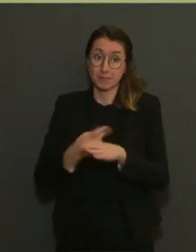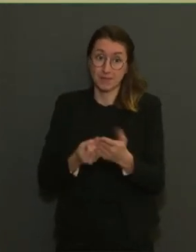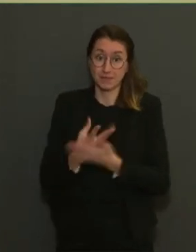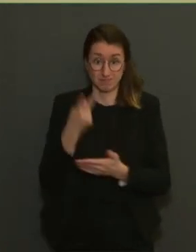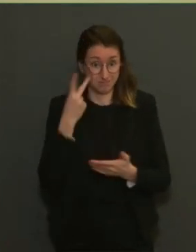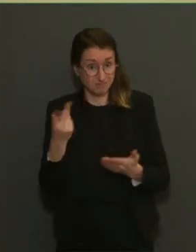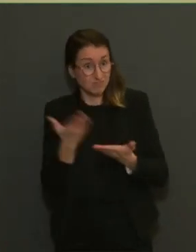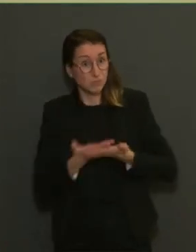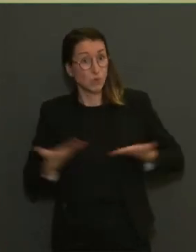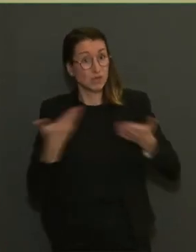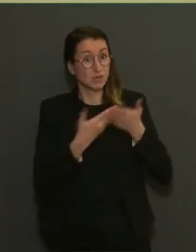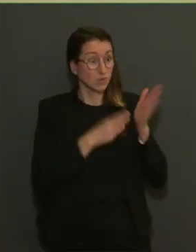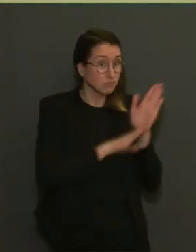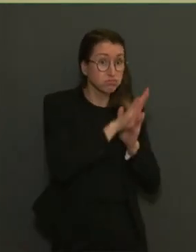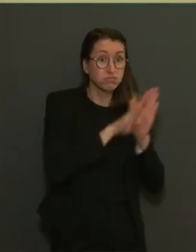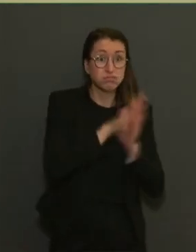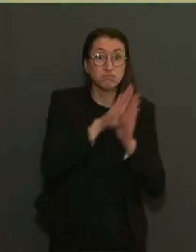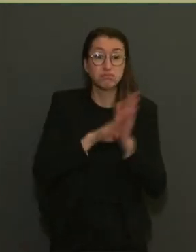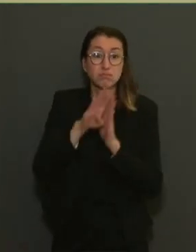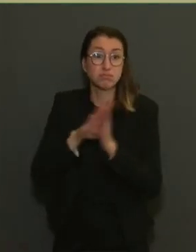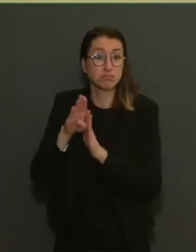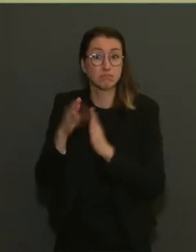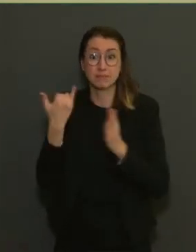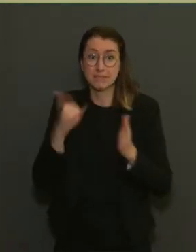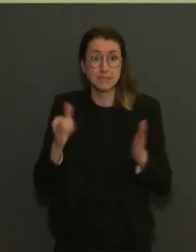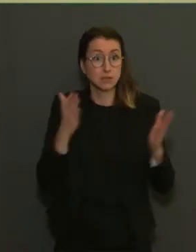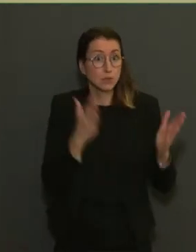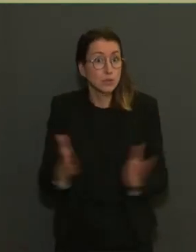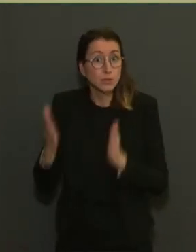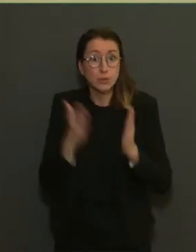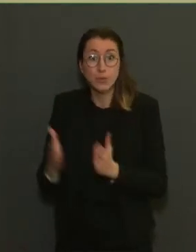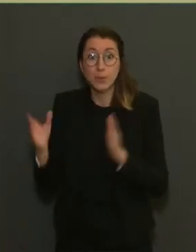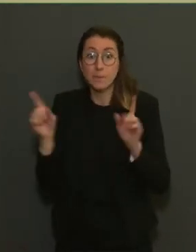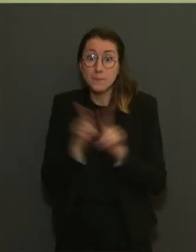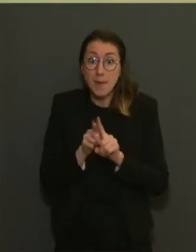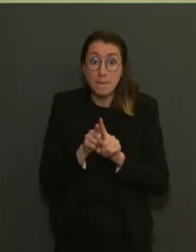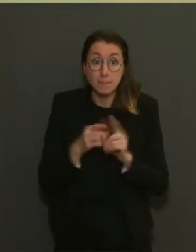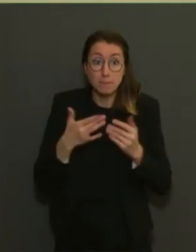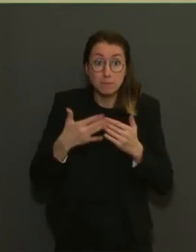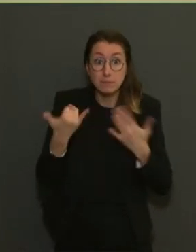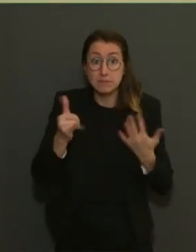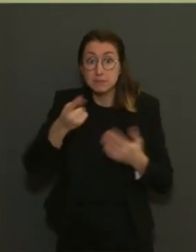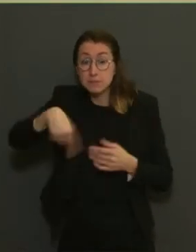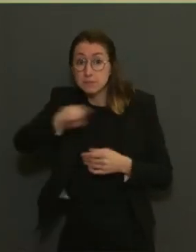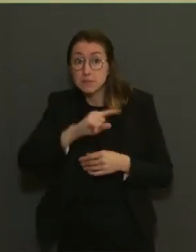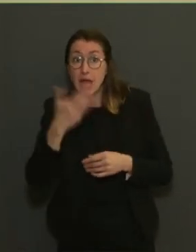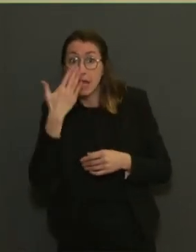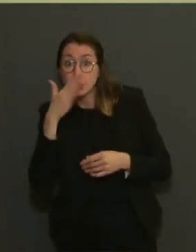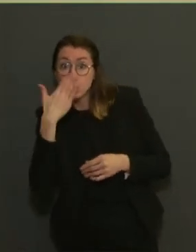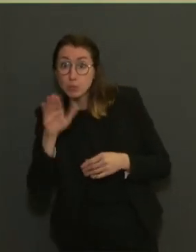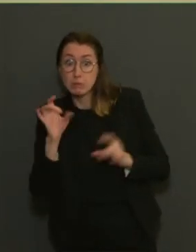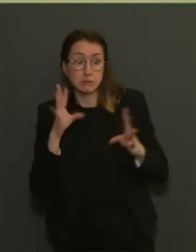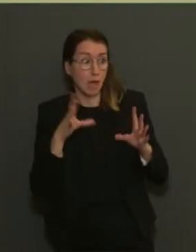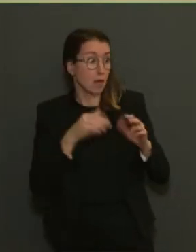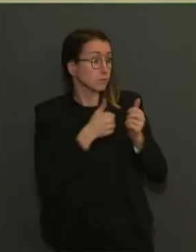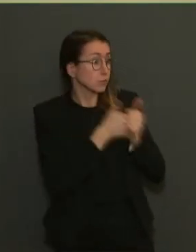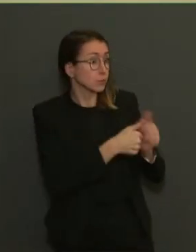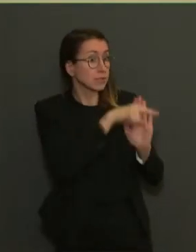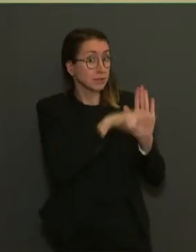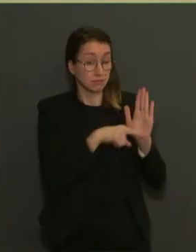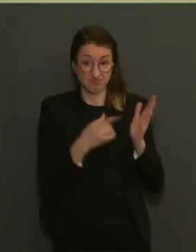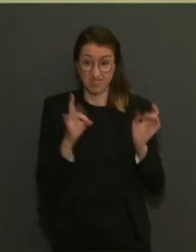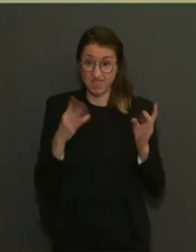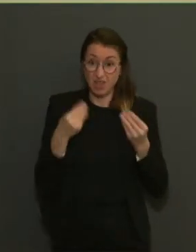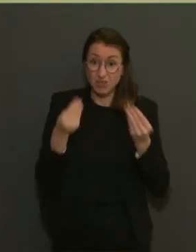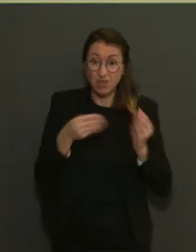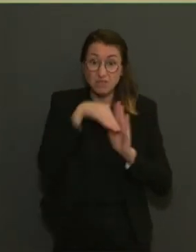de modification induite par nos comportements, modifiés par les mesures d'il y a quelques jours ou peu de semaines,